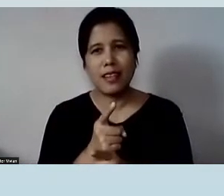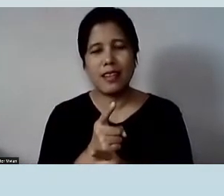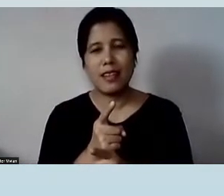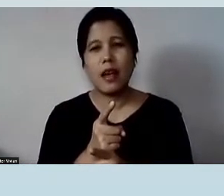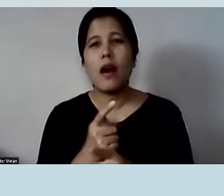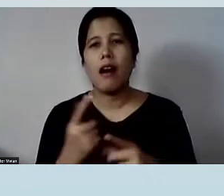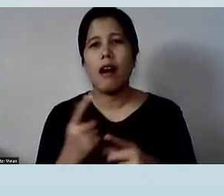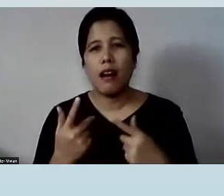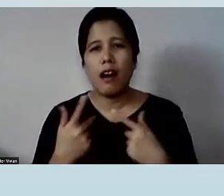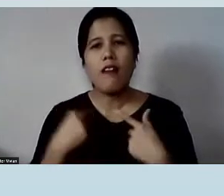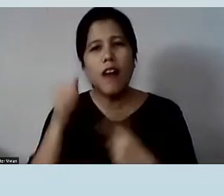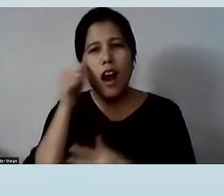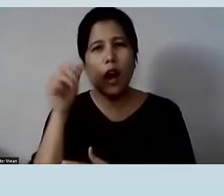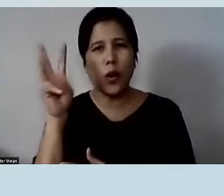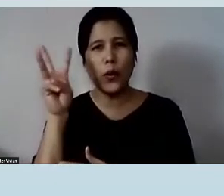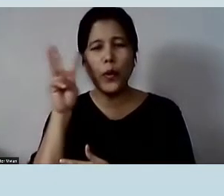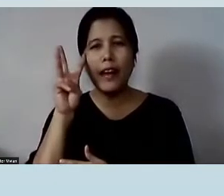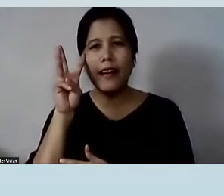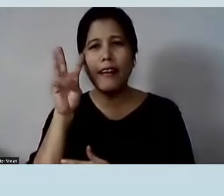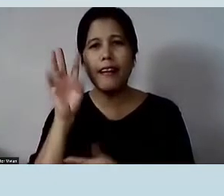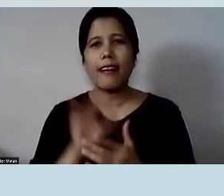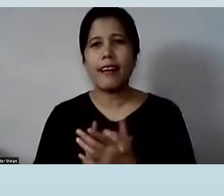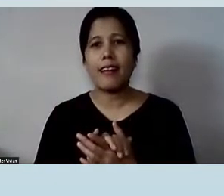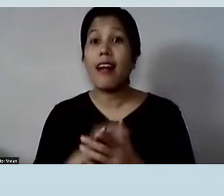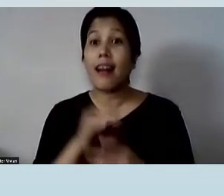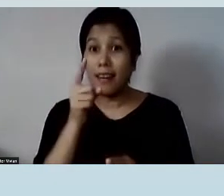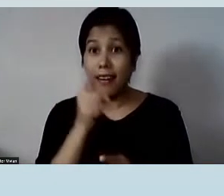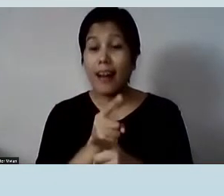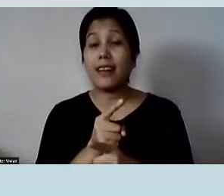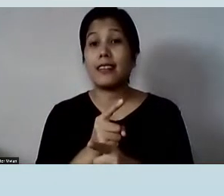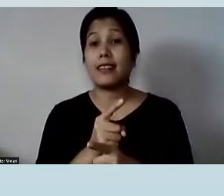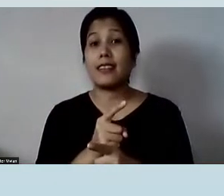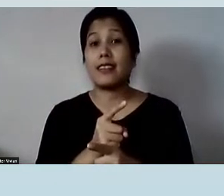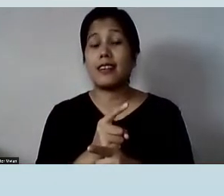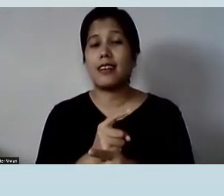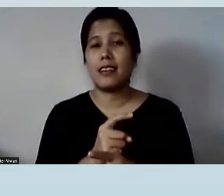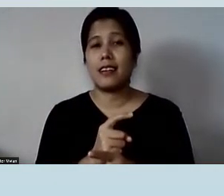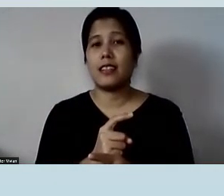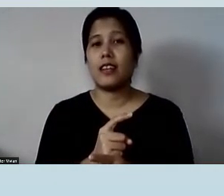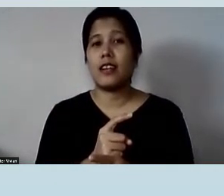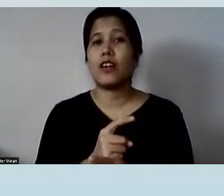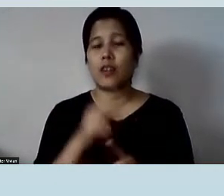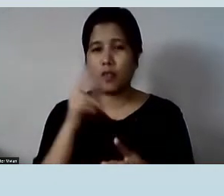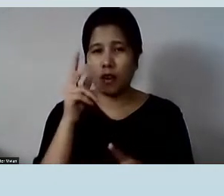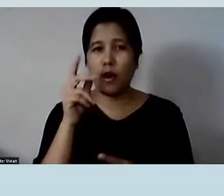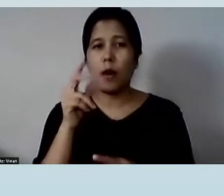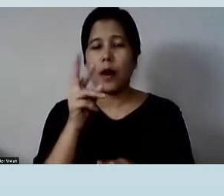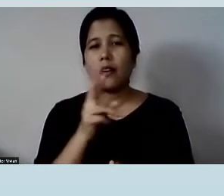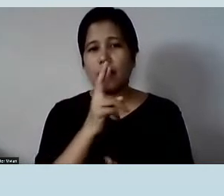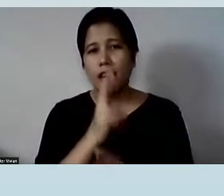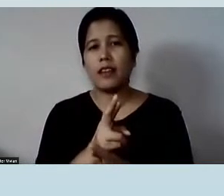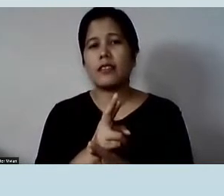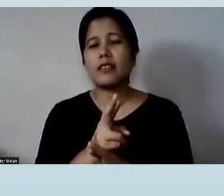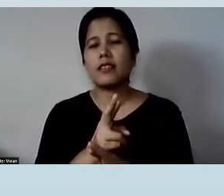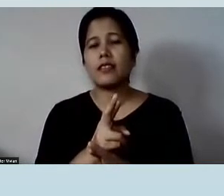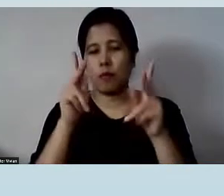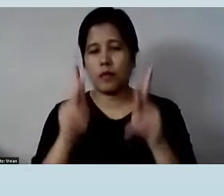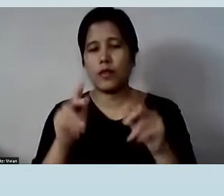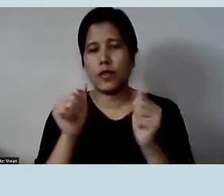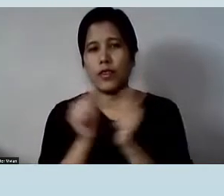we must be aware dito sa mga rights and privileges, benefits of persons with disabilities as provided